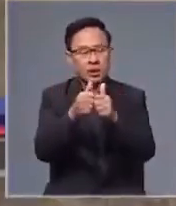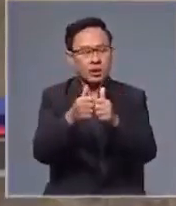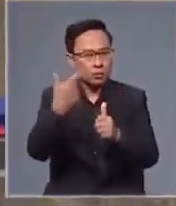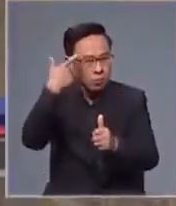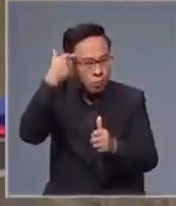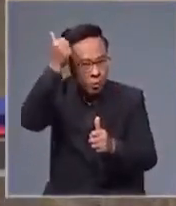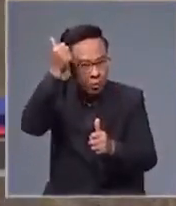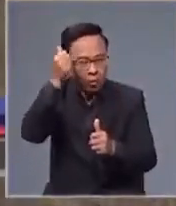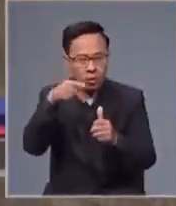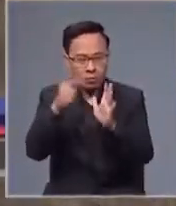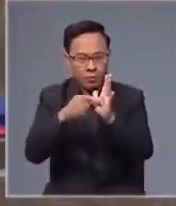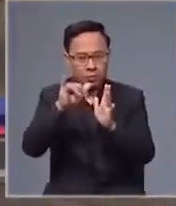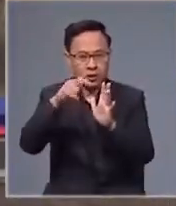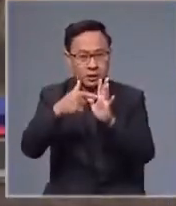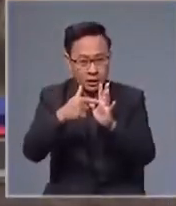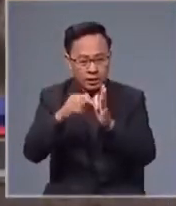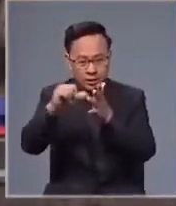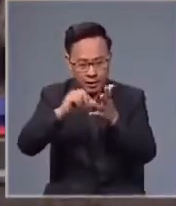างไม่ยากเย็น